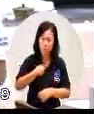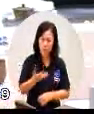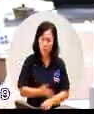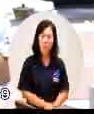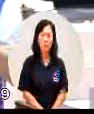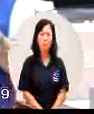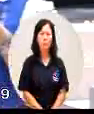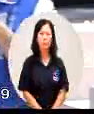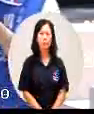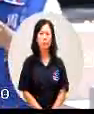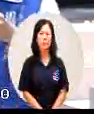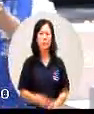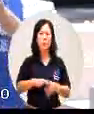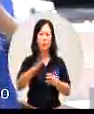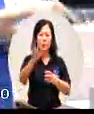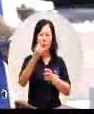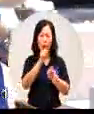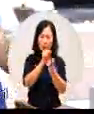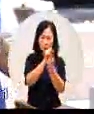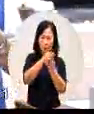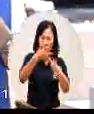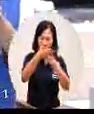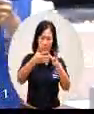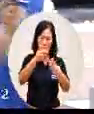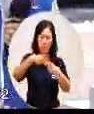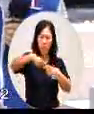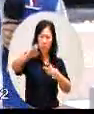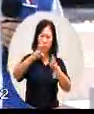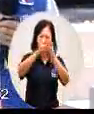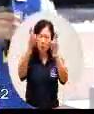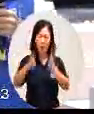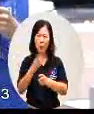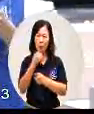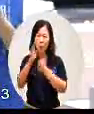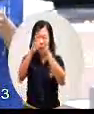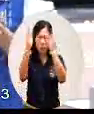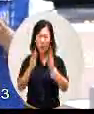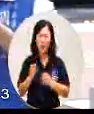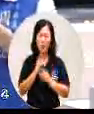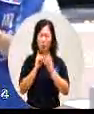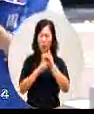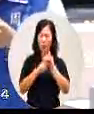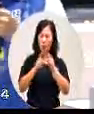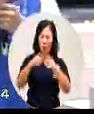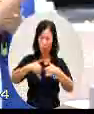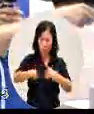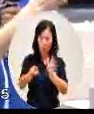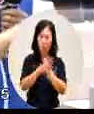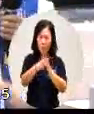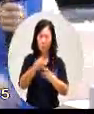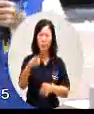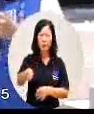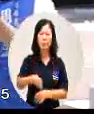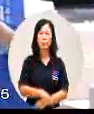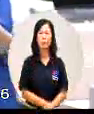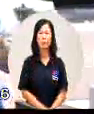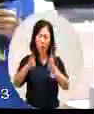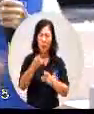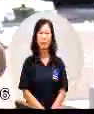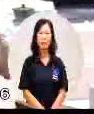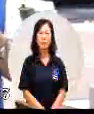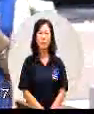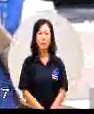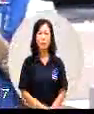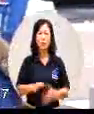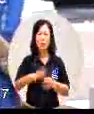猜哈、哦，叫做澄清湖到观音山的，叫做澄观路哈、哦。出现澄清湖到观音山的路，